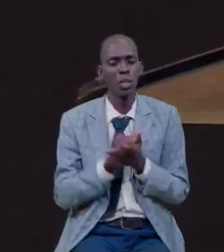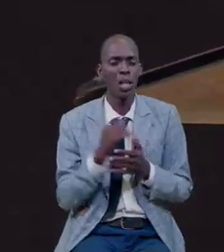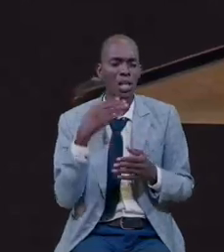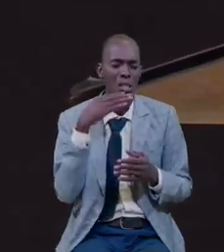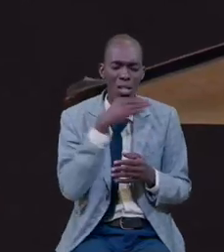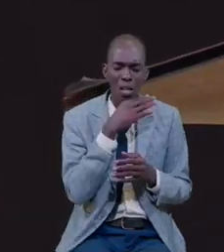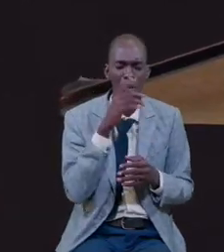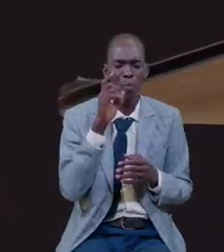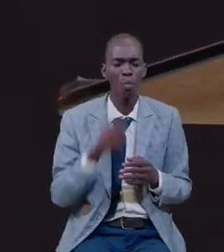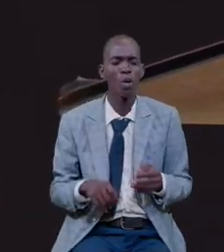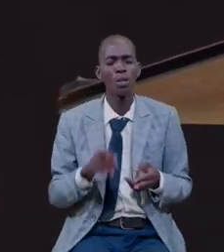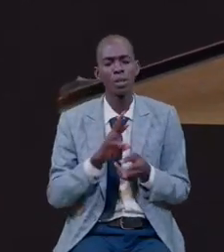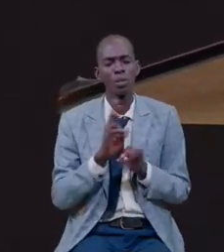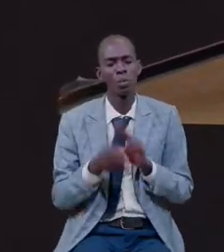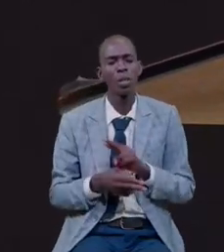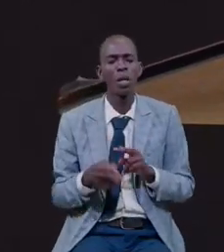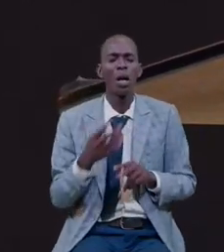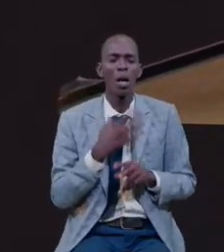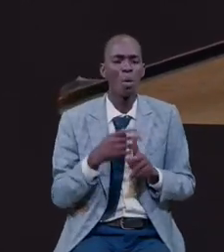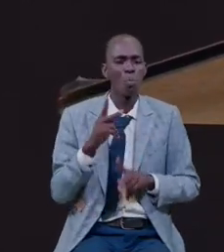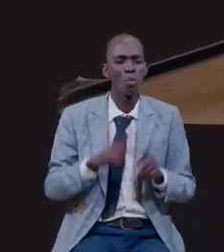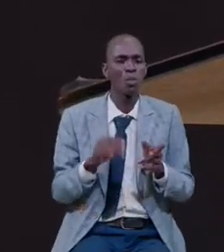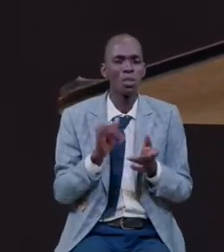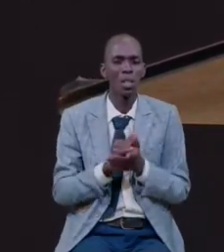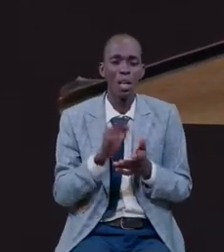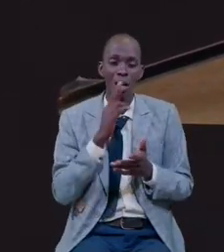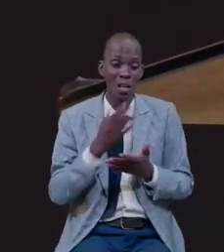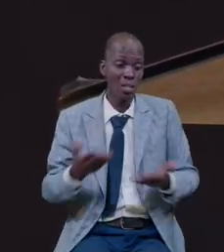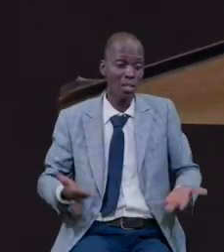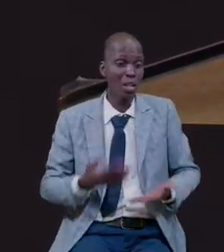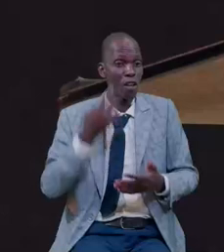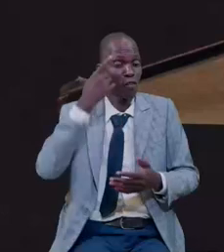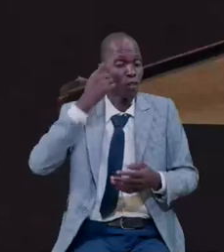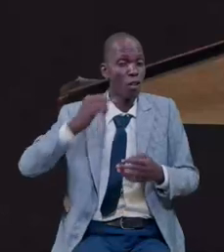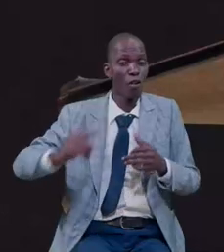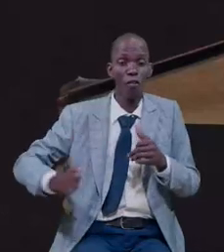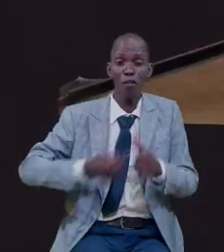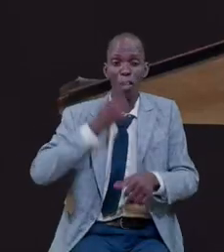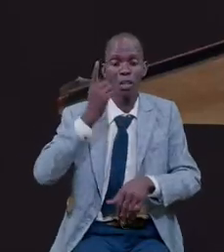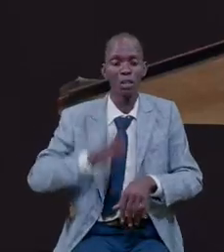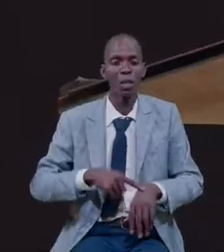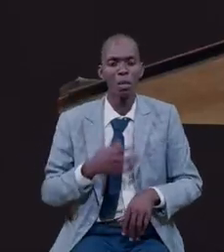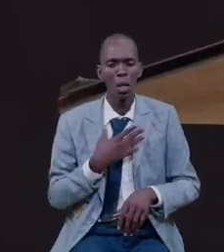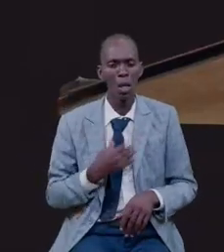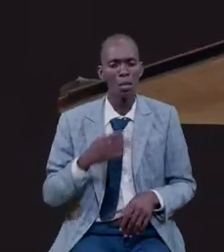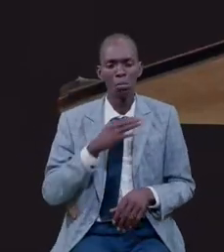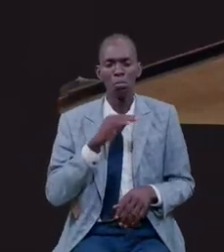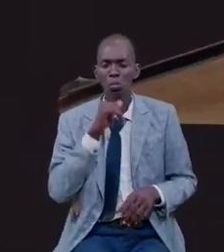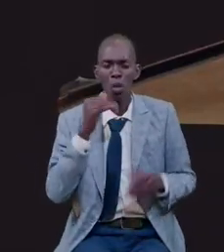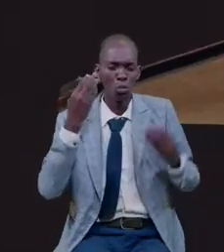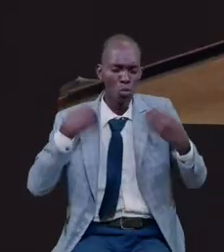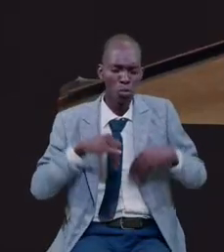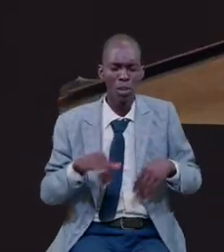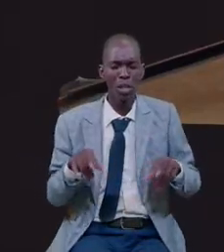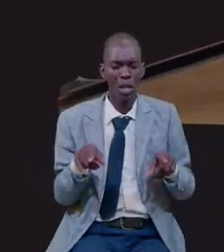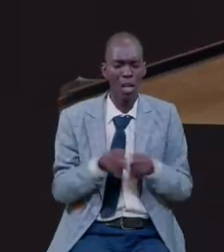ceux qui ne sont pas dans notre église, qui viennent pour la première fois et ne s'habillent pas comme on le recommande, doivent